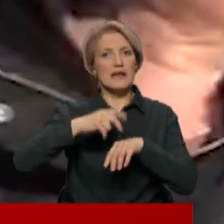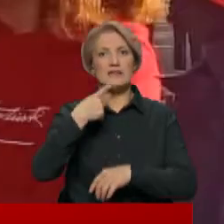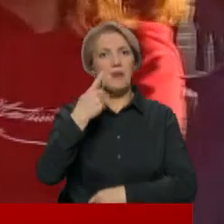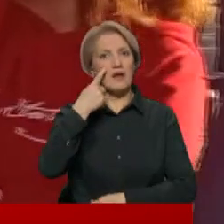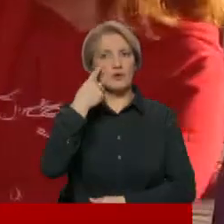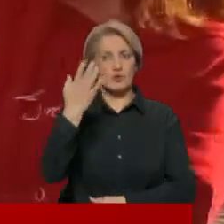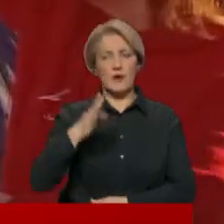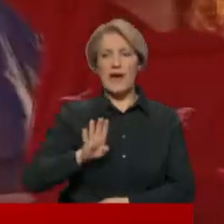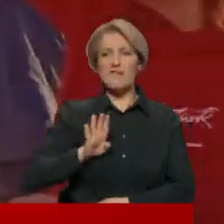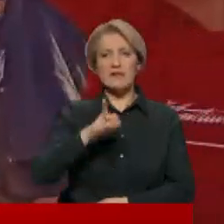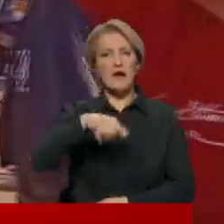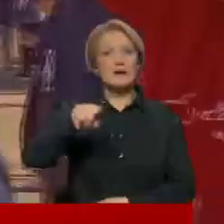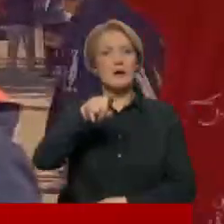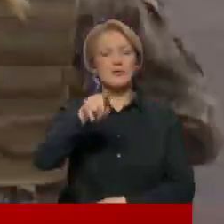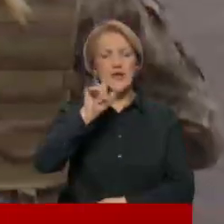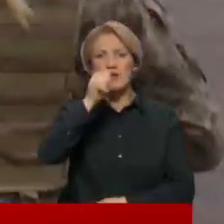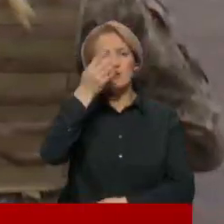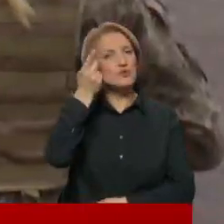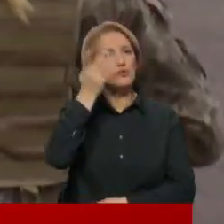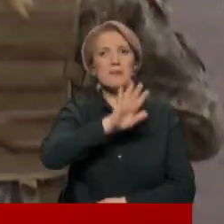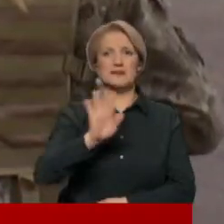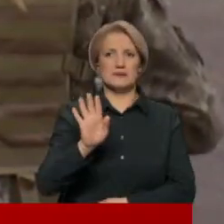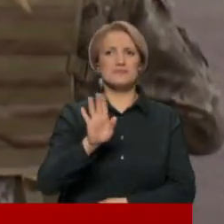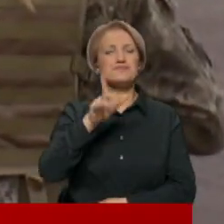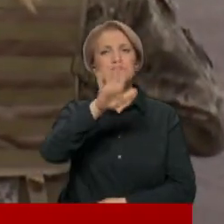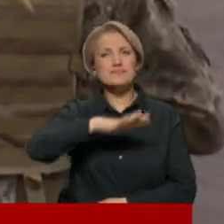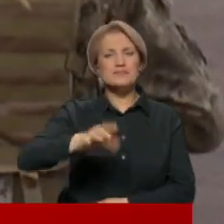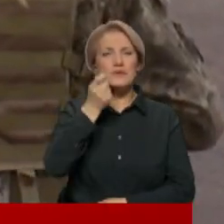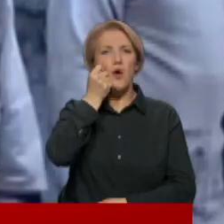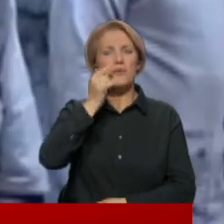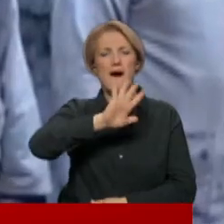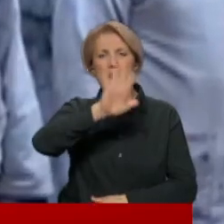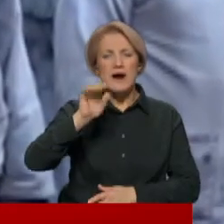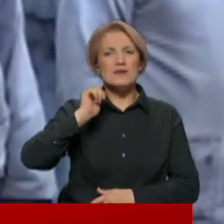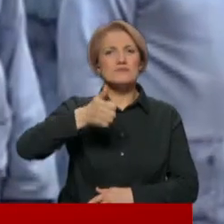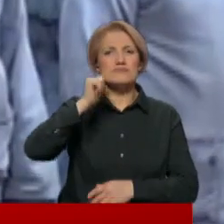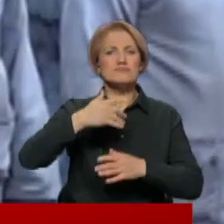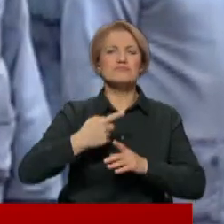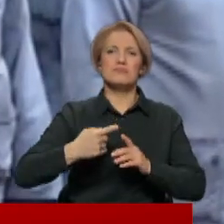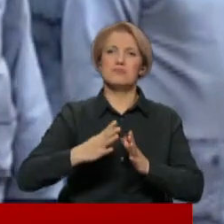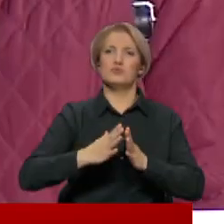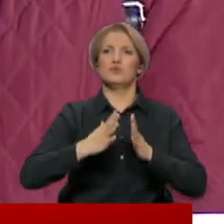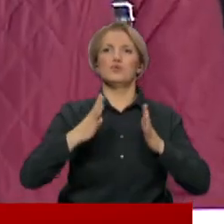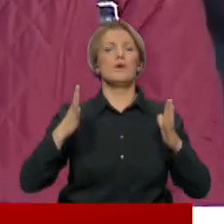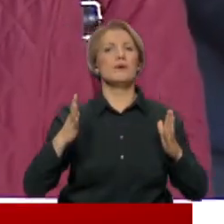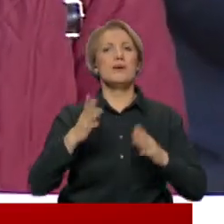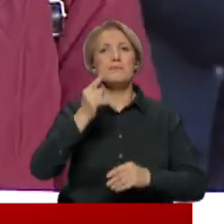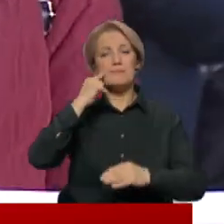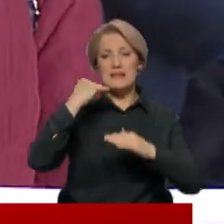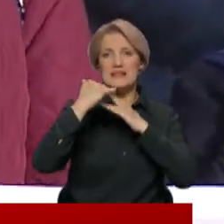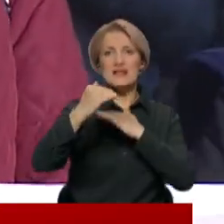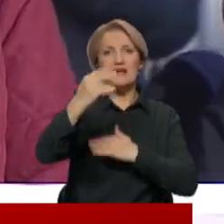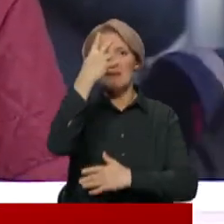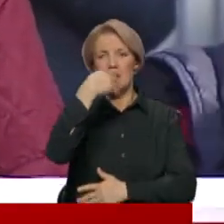Atatürk. Evlatları onu hiç unutmadı. Aksine herkesin özlemi her geçen gün daha da artıyor. Bir milleti